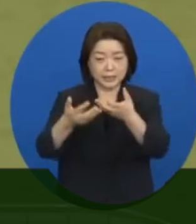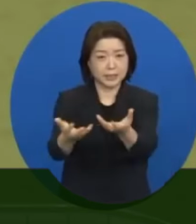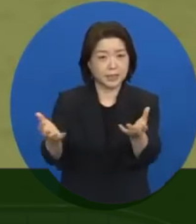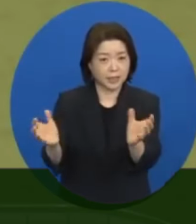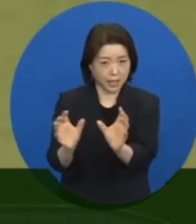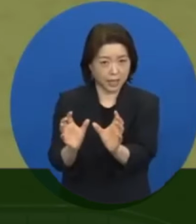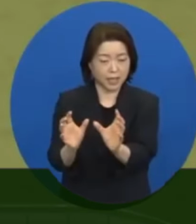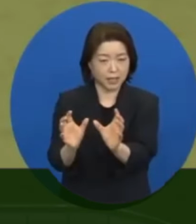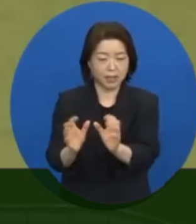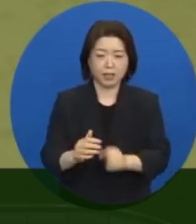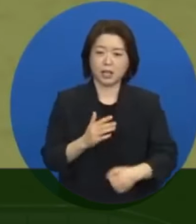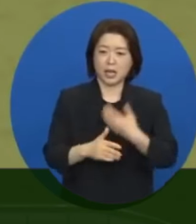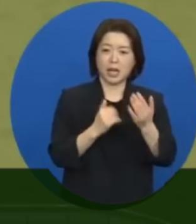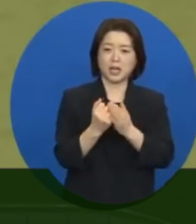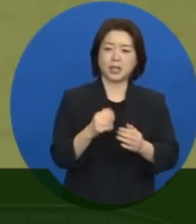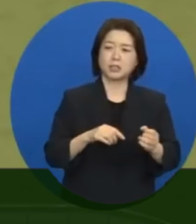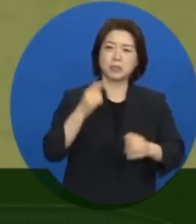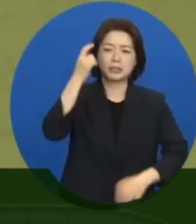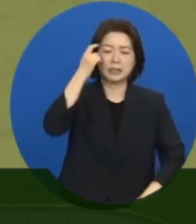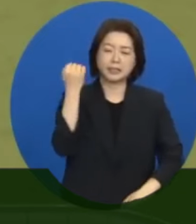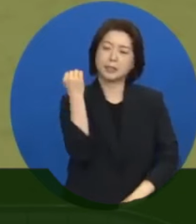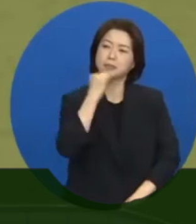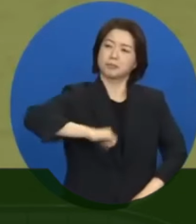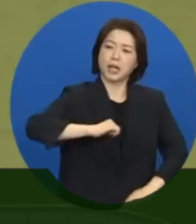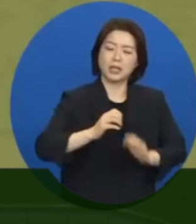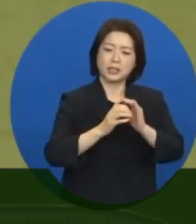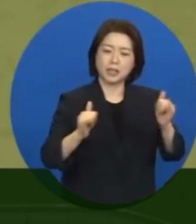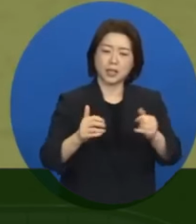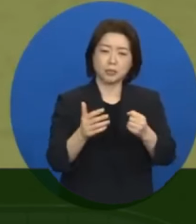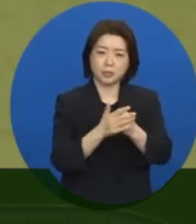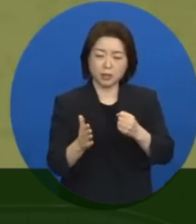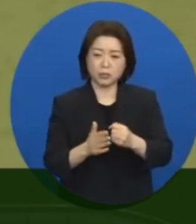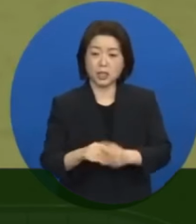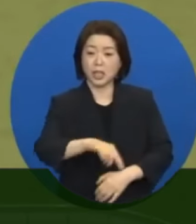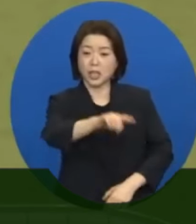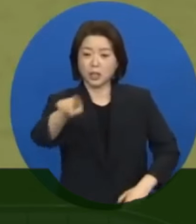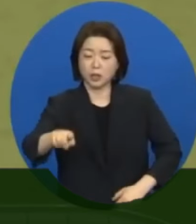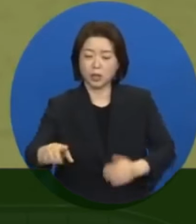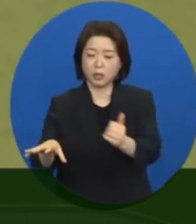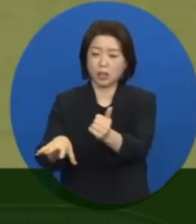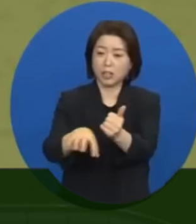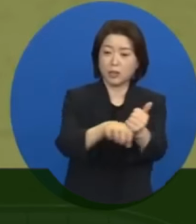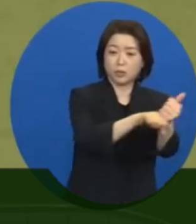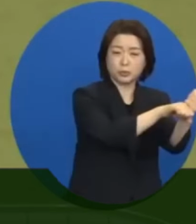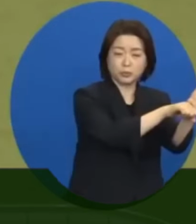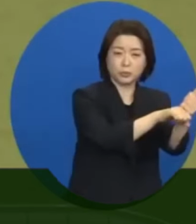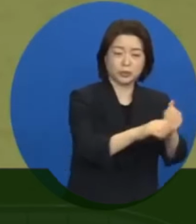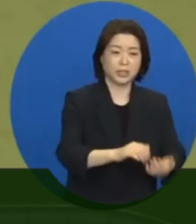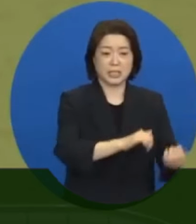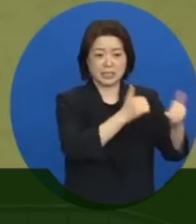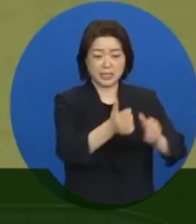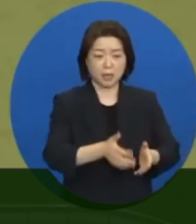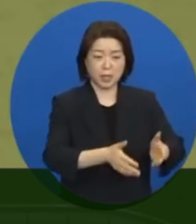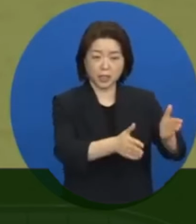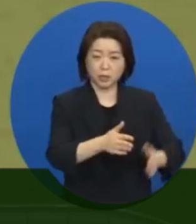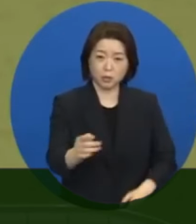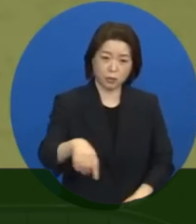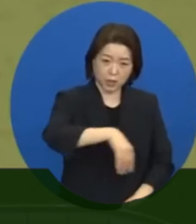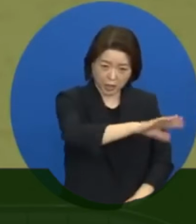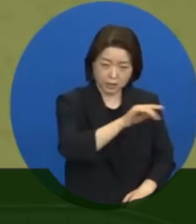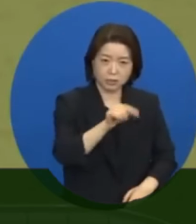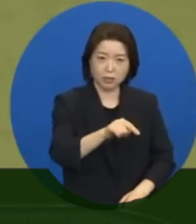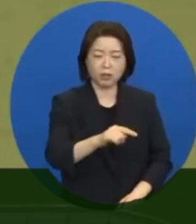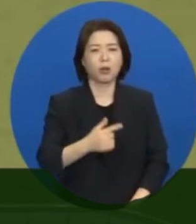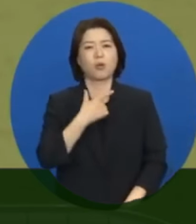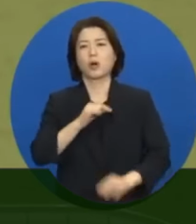하나님의 뜻을 거역하는 자에 의하여 사망의 길로 가는 것을 원치 않으시기 때문에